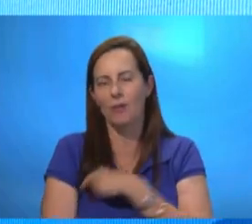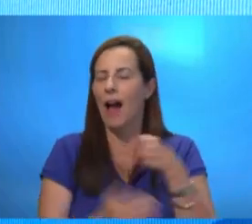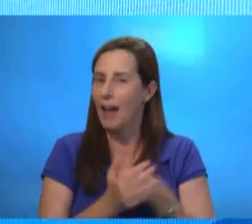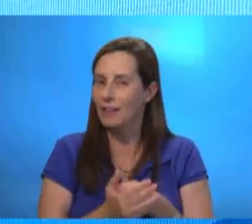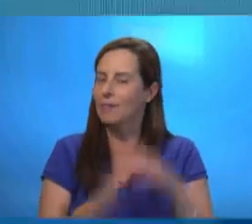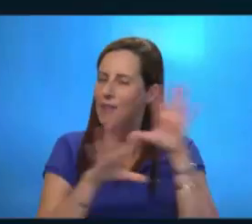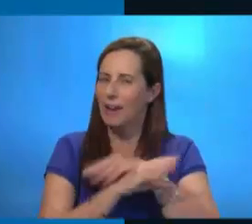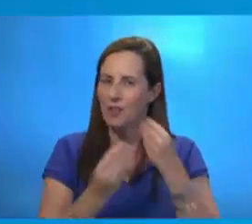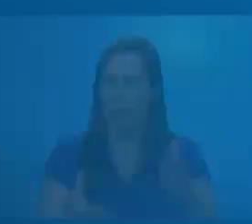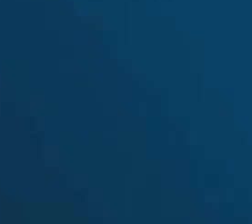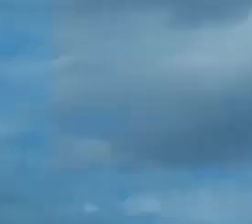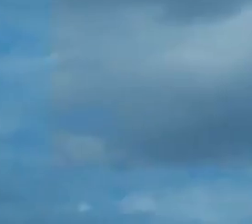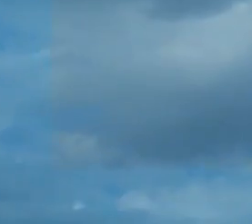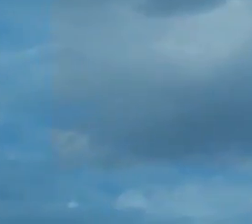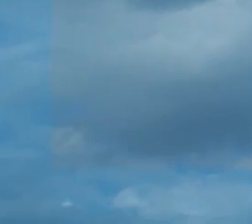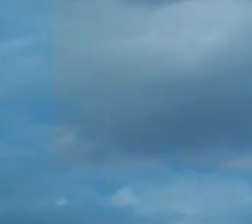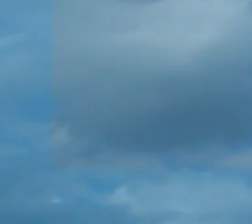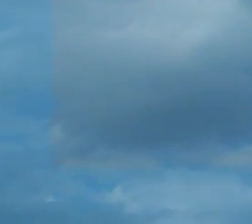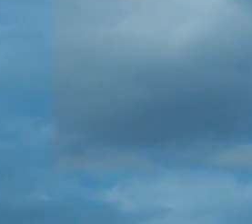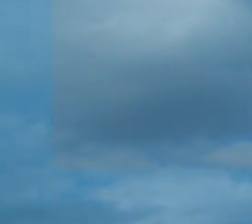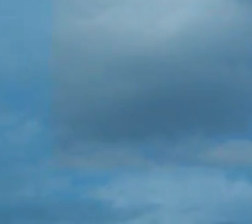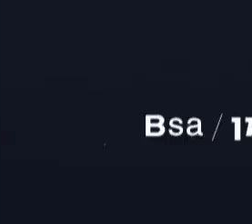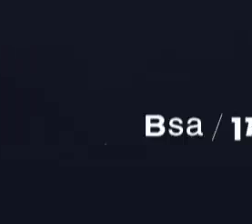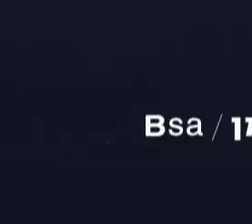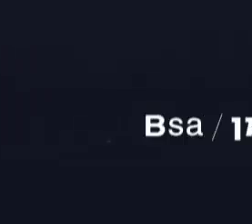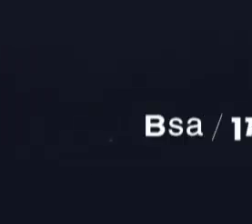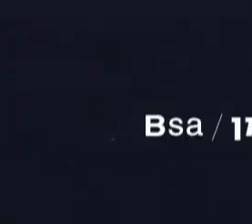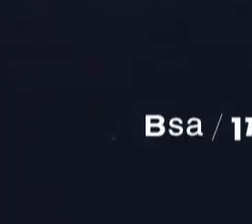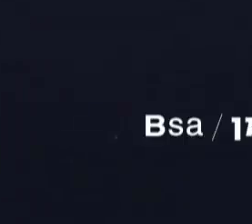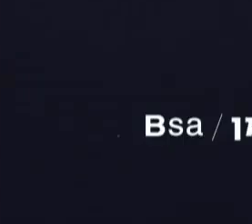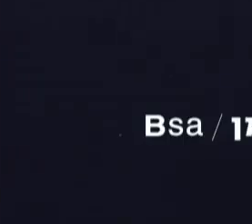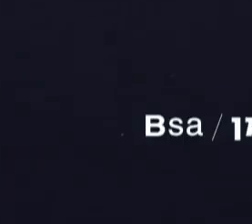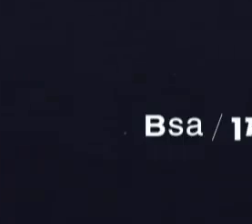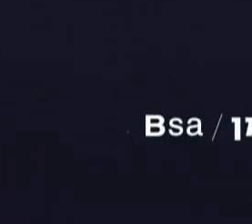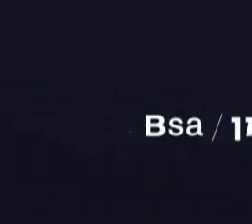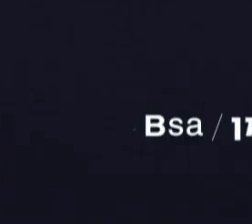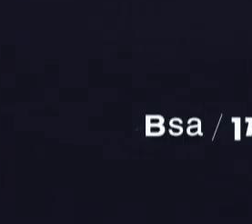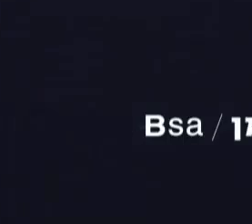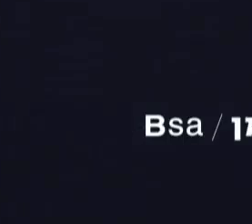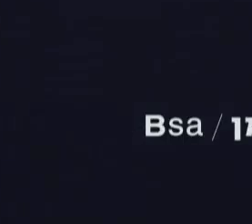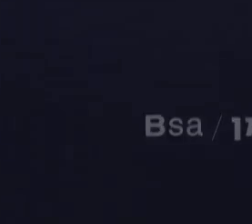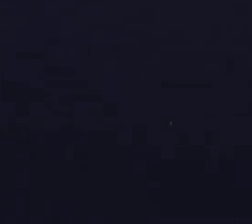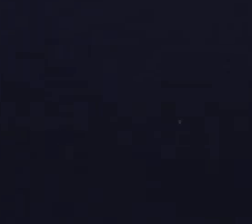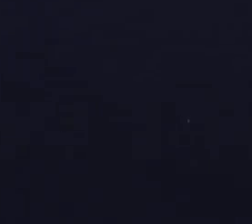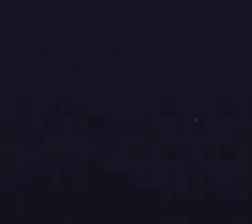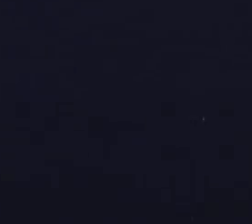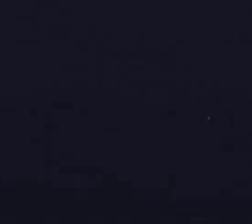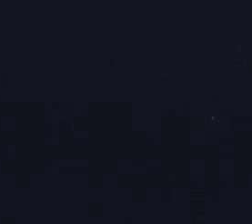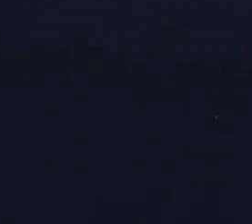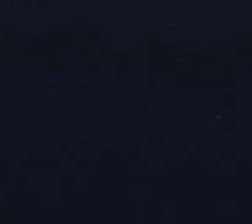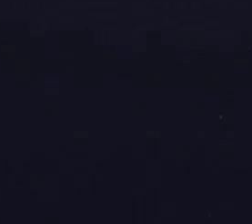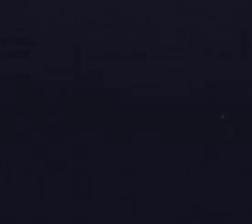טוב. התחזית משודרת בחסות. דנסיטי, תוסף הסידן שנאסה לוקחת לחלל.